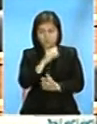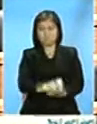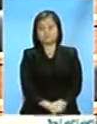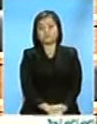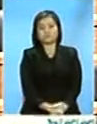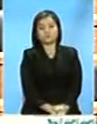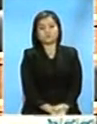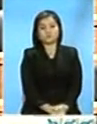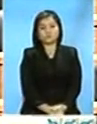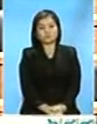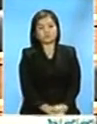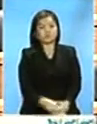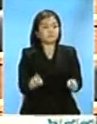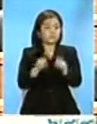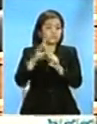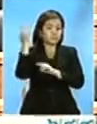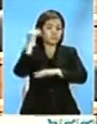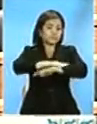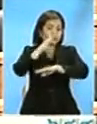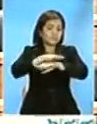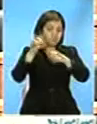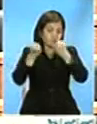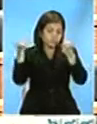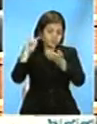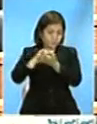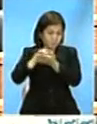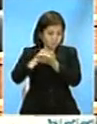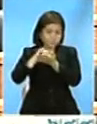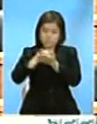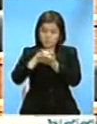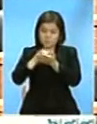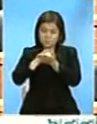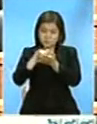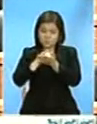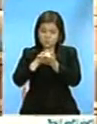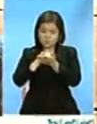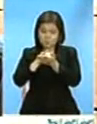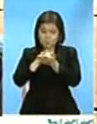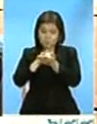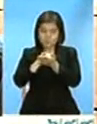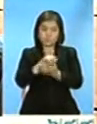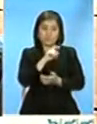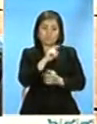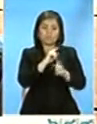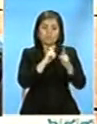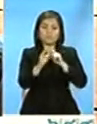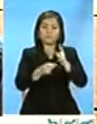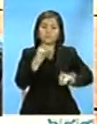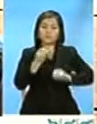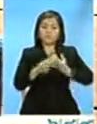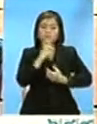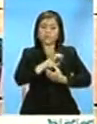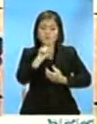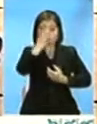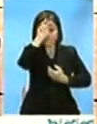ดนะว่านิวยอร์กไทม์มาถามแล้วก็ให้คอมเมนต์ทางอียิปต์ว่าทำไมถึง